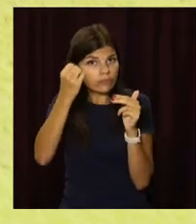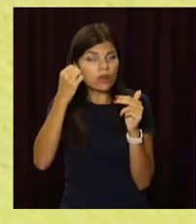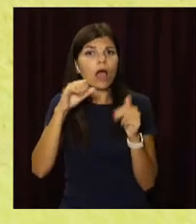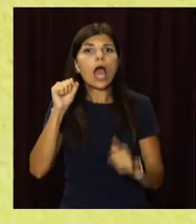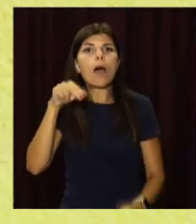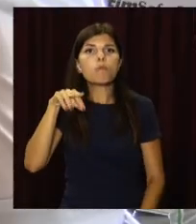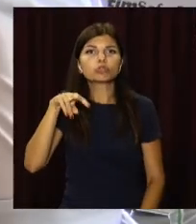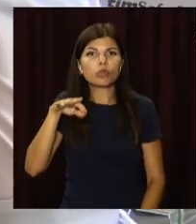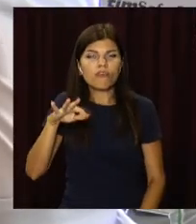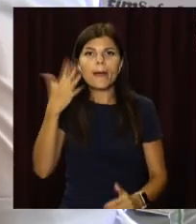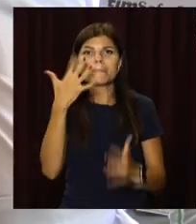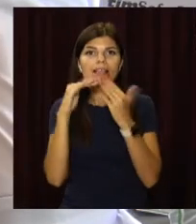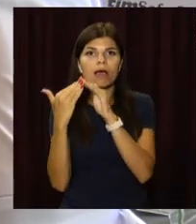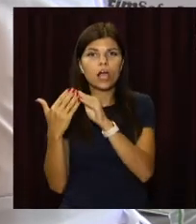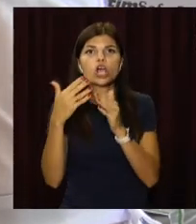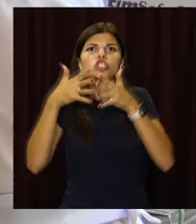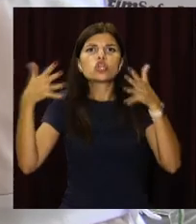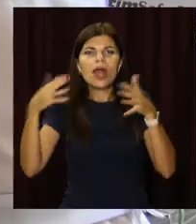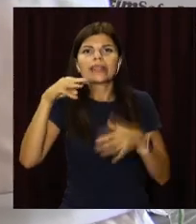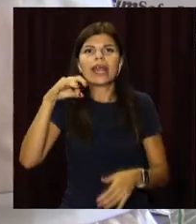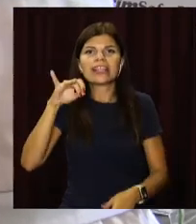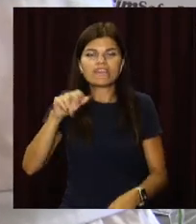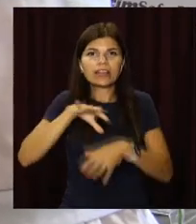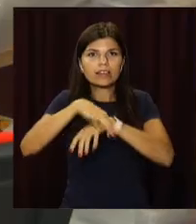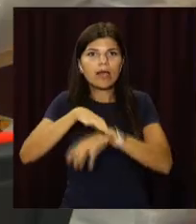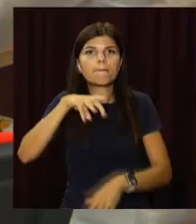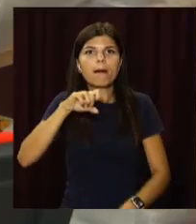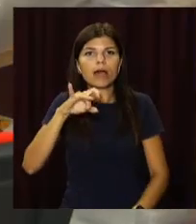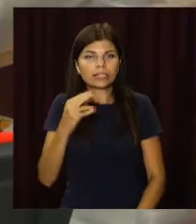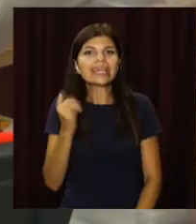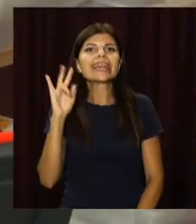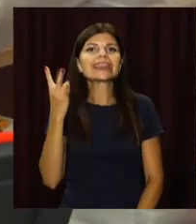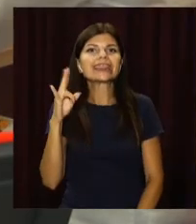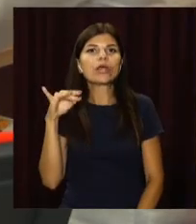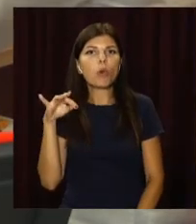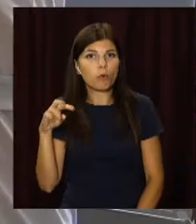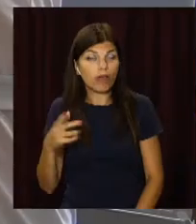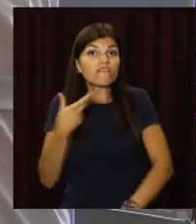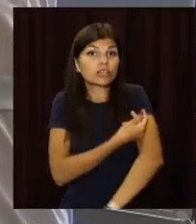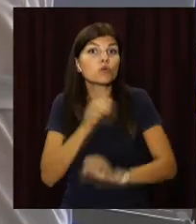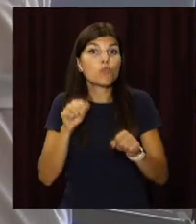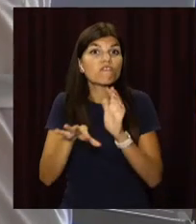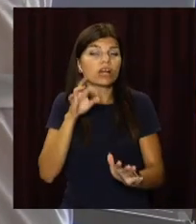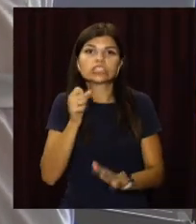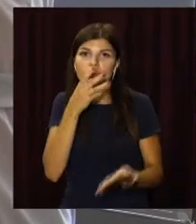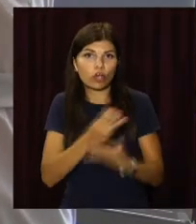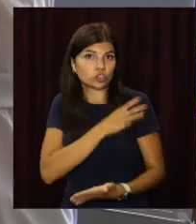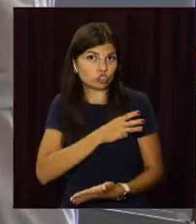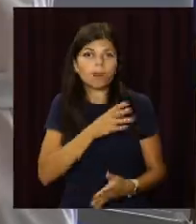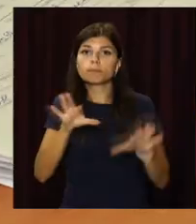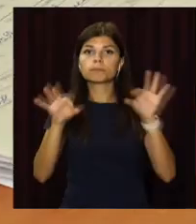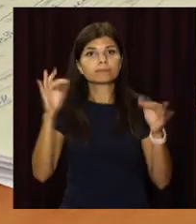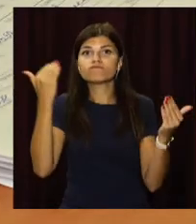Розі, Апостоловому, П'ятихатках, Широкому, Тернівці, Павлограді, Марганці та Нікополі. Вакцину можна обирати за